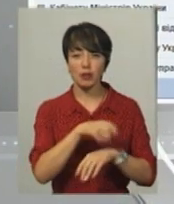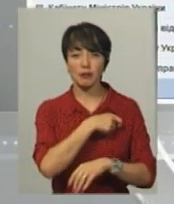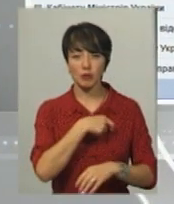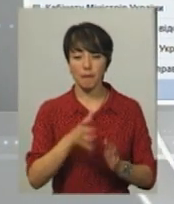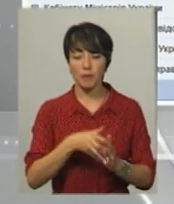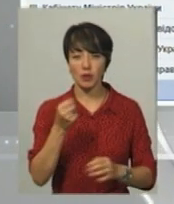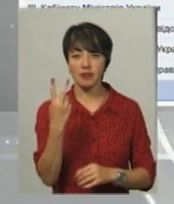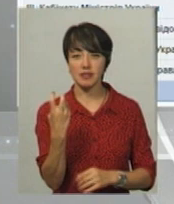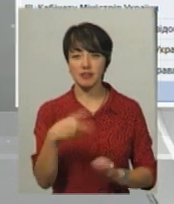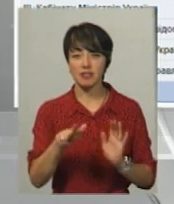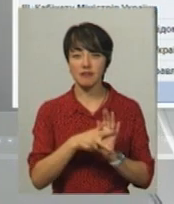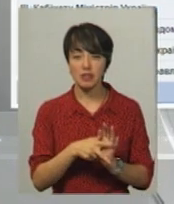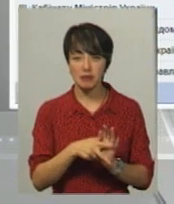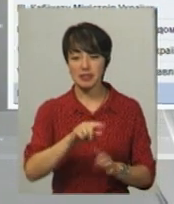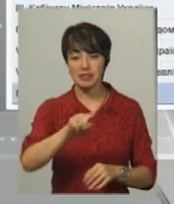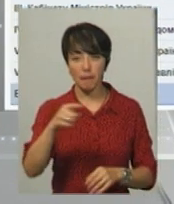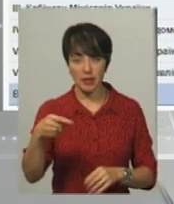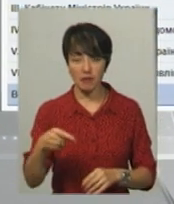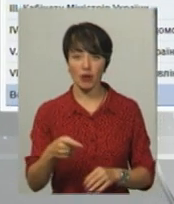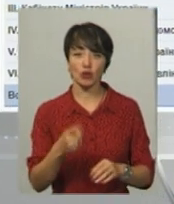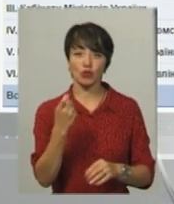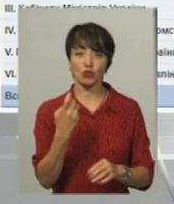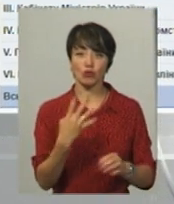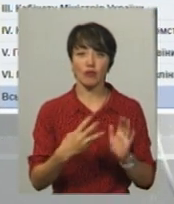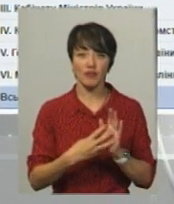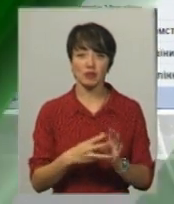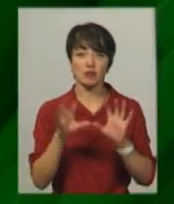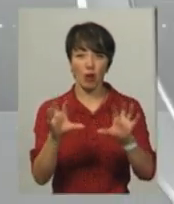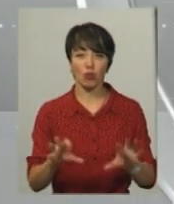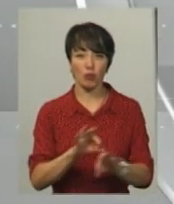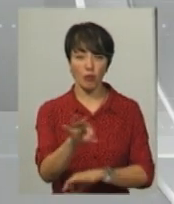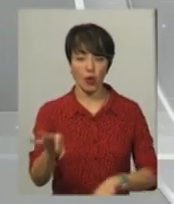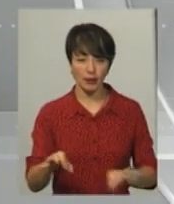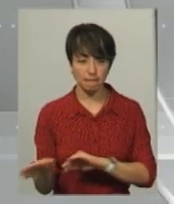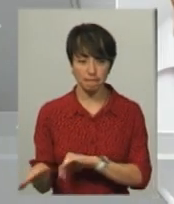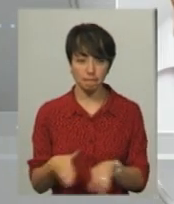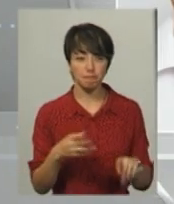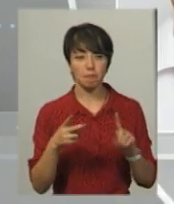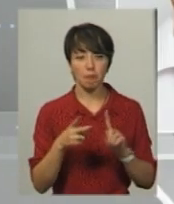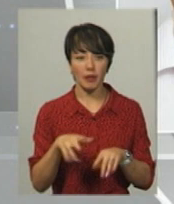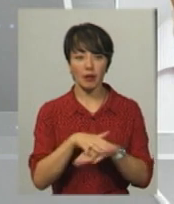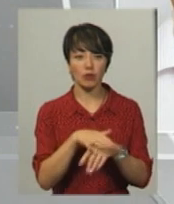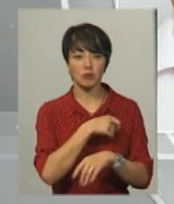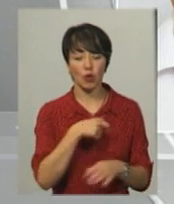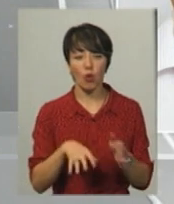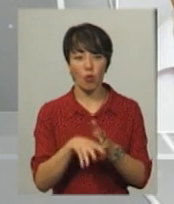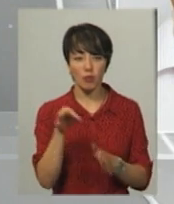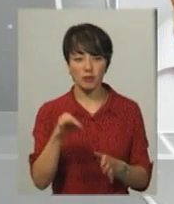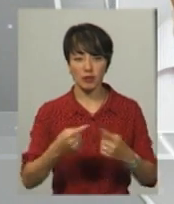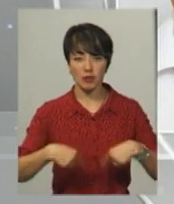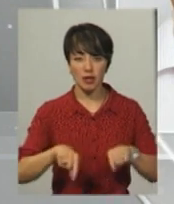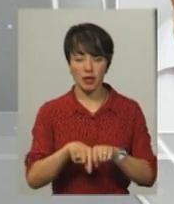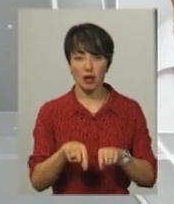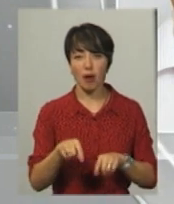обранець подав 228 депутатських запитів, подав 148 законопроєктів. Ще один чинний народний депутат, обраний за виборчим округом